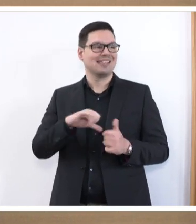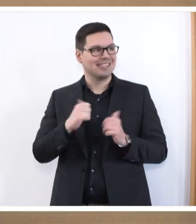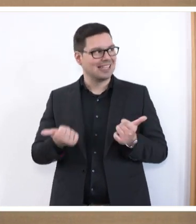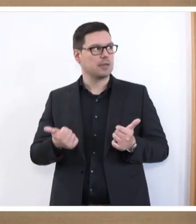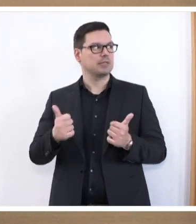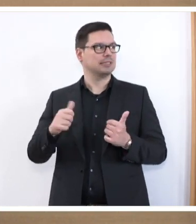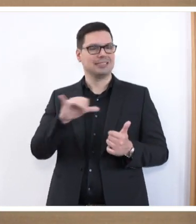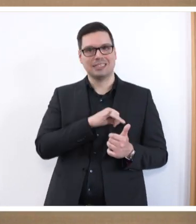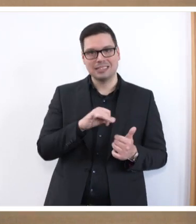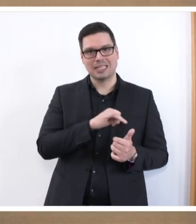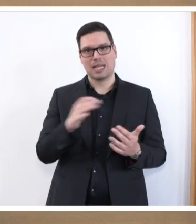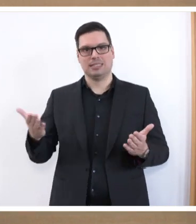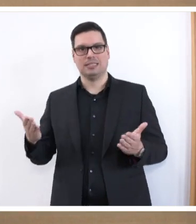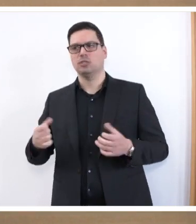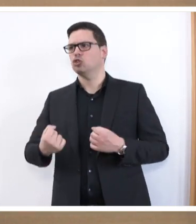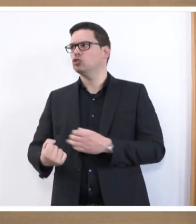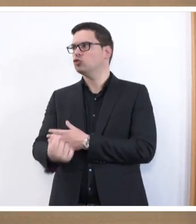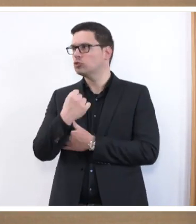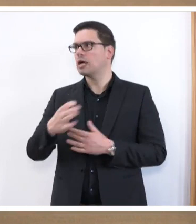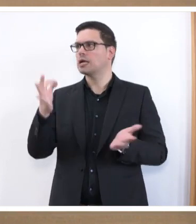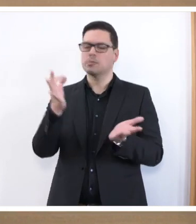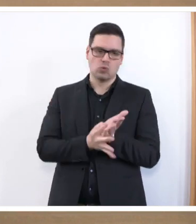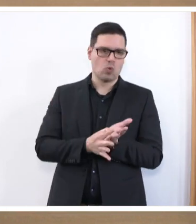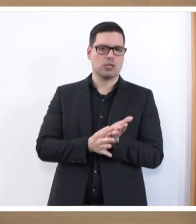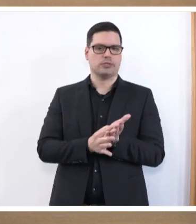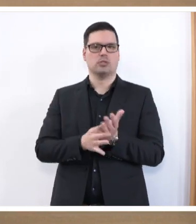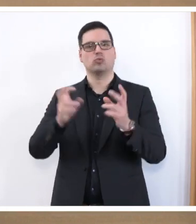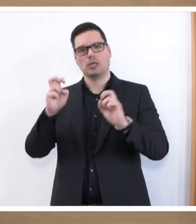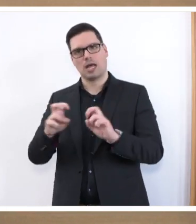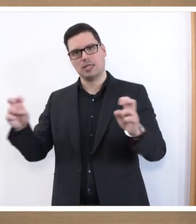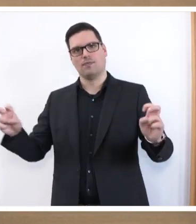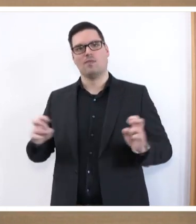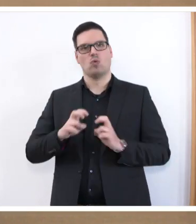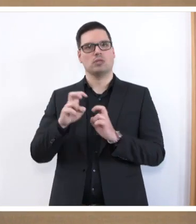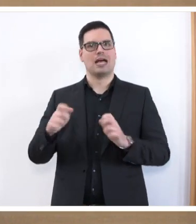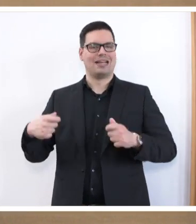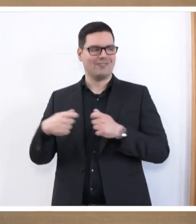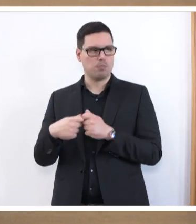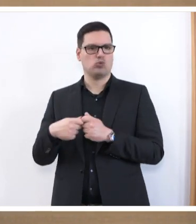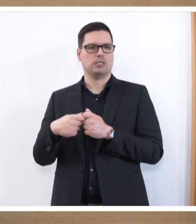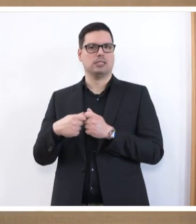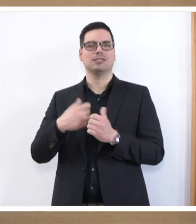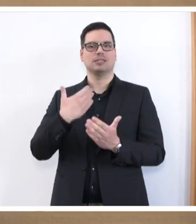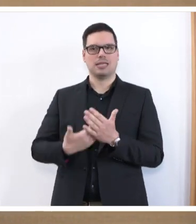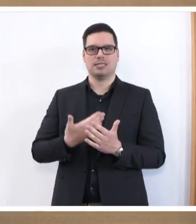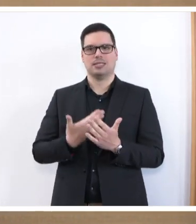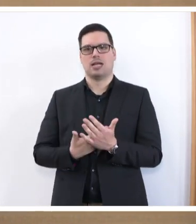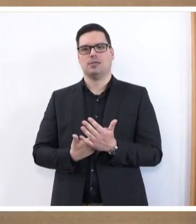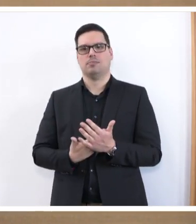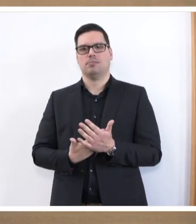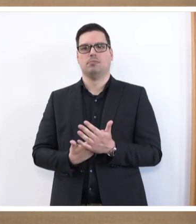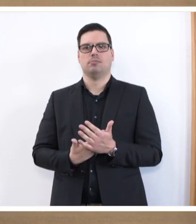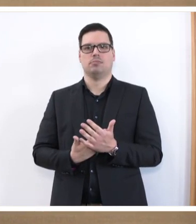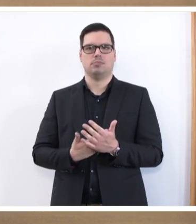ist, da fühlt man sich stärker mit dem Ort und auch mit den Einwohnerinnen und Einwohnern verbunden. Und dementsprechend wird auch der